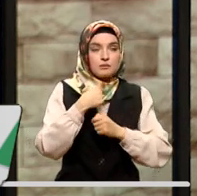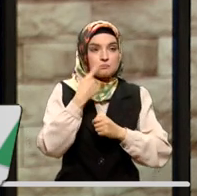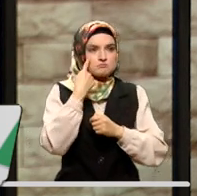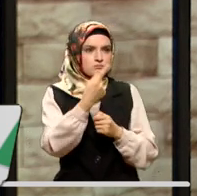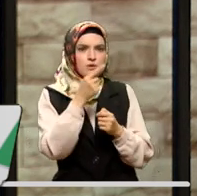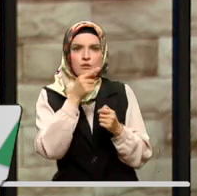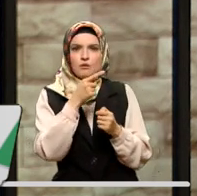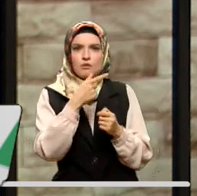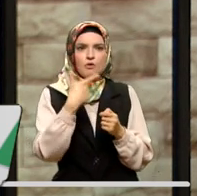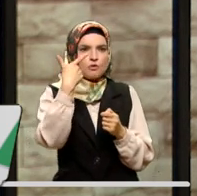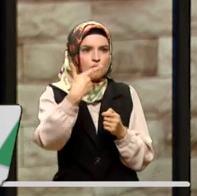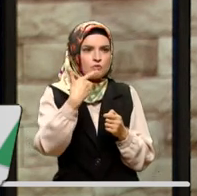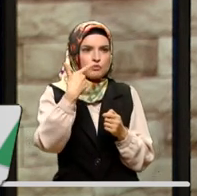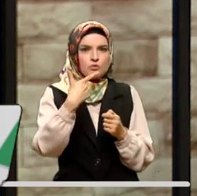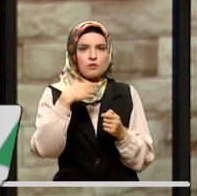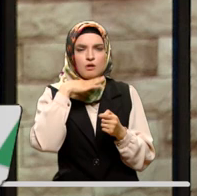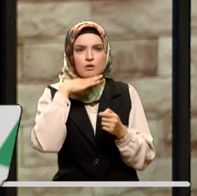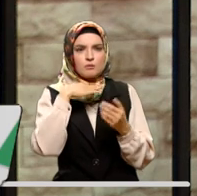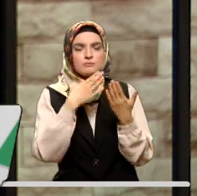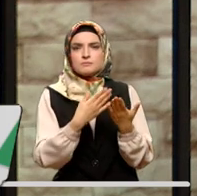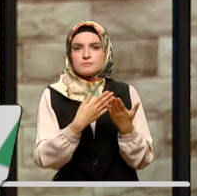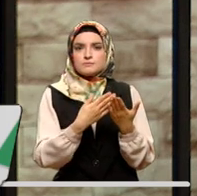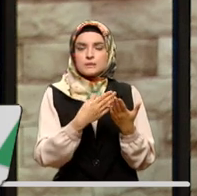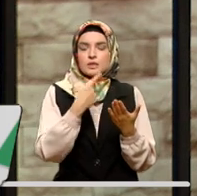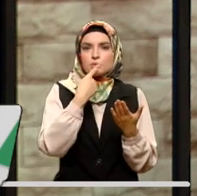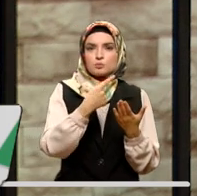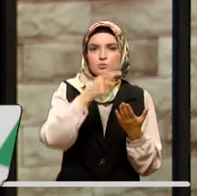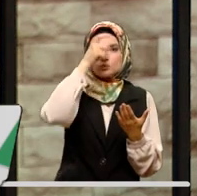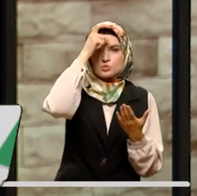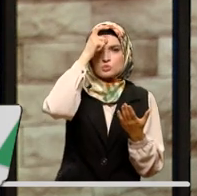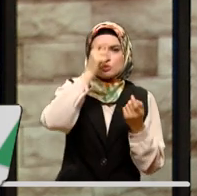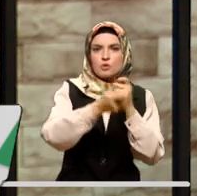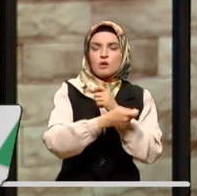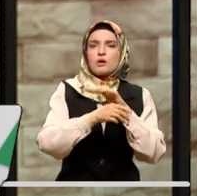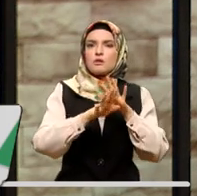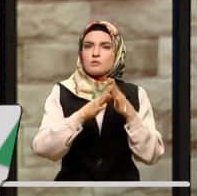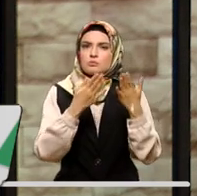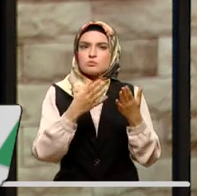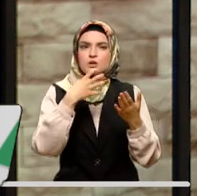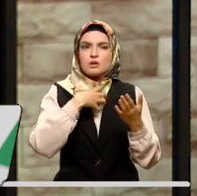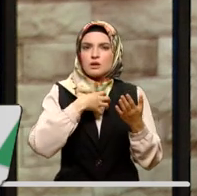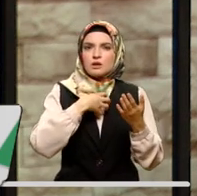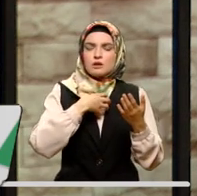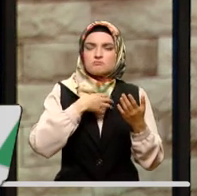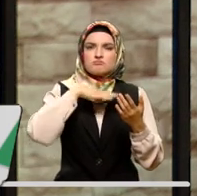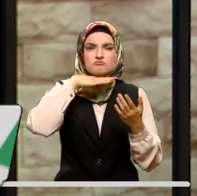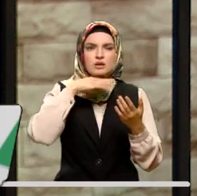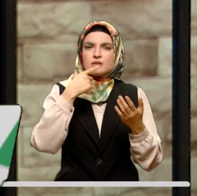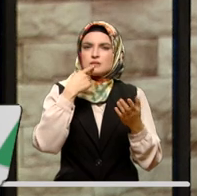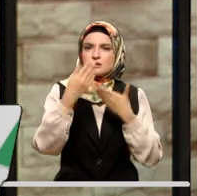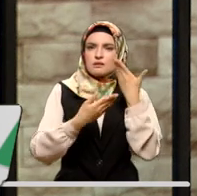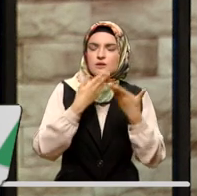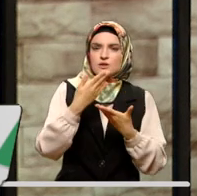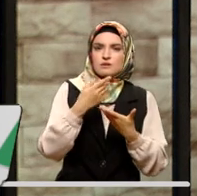Baktım videonun kendisi yabancı zaten. Dedim ki bu Türkçe'ye çevrilmez ama dedim bu kendisi yabancı dilde anlatıyor.